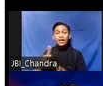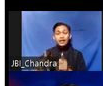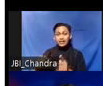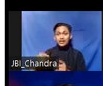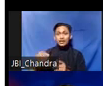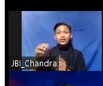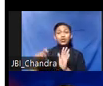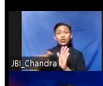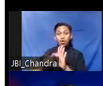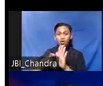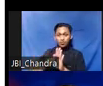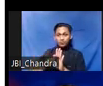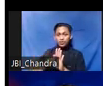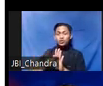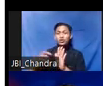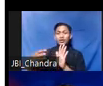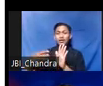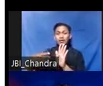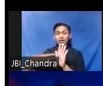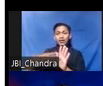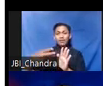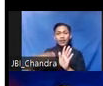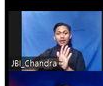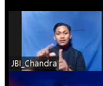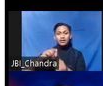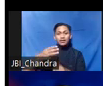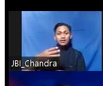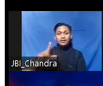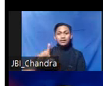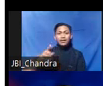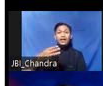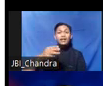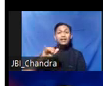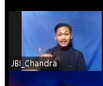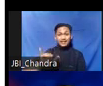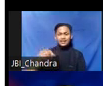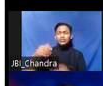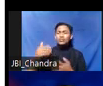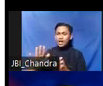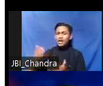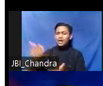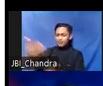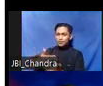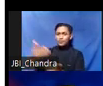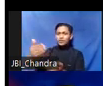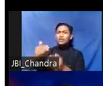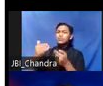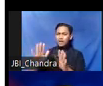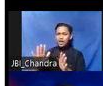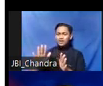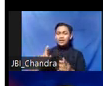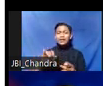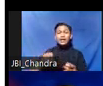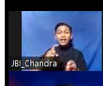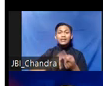nanti sudah ada formatnya nanti tadi teman-teman tidak perlu mengatur ataupun mengatur spasi satu